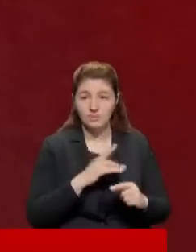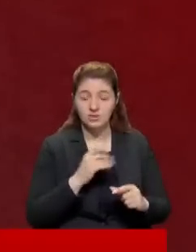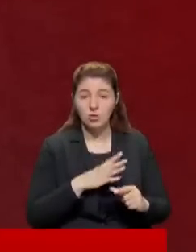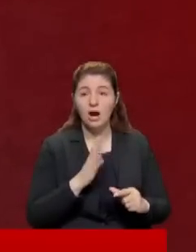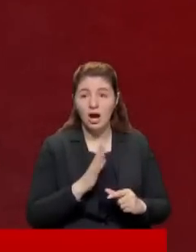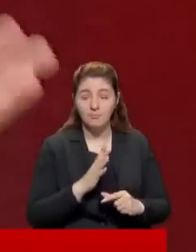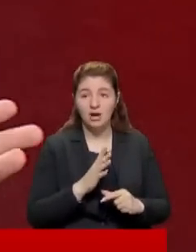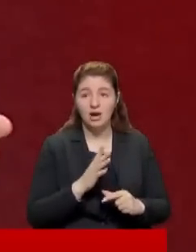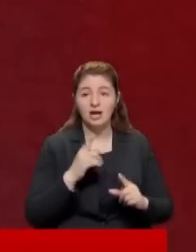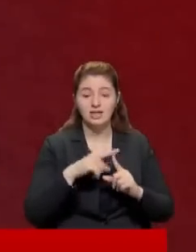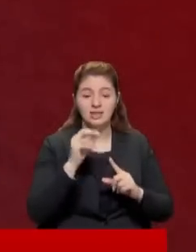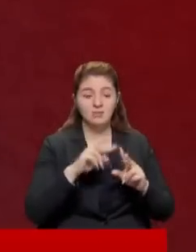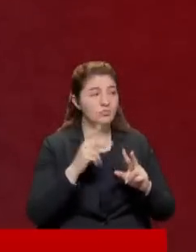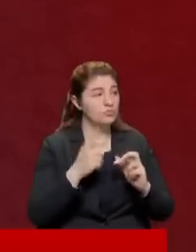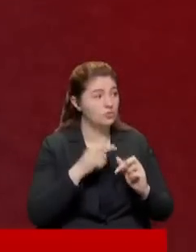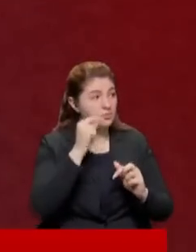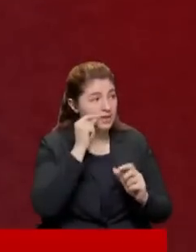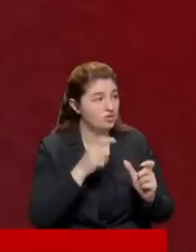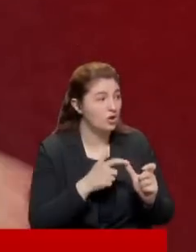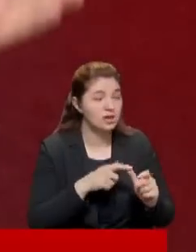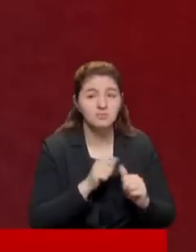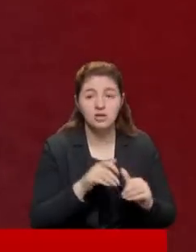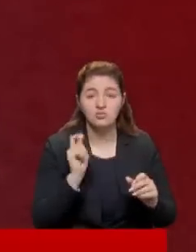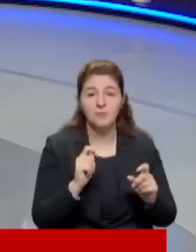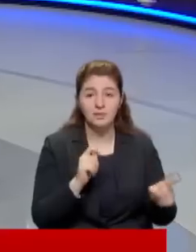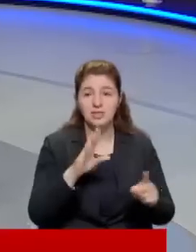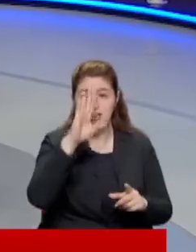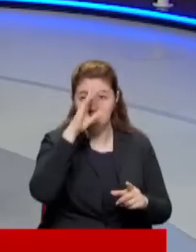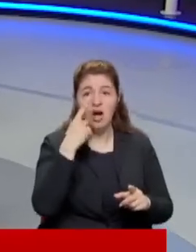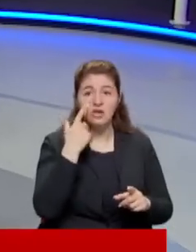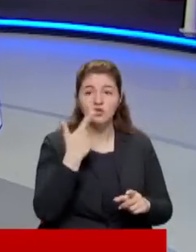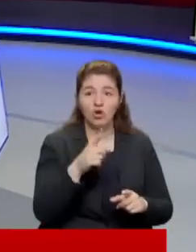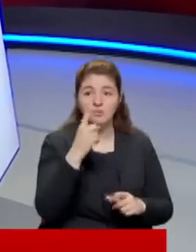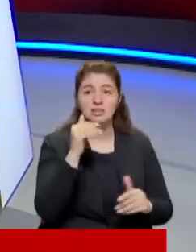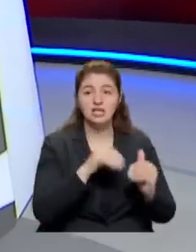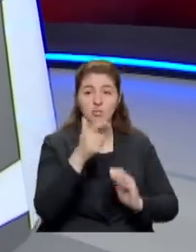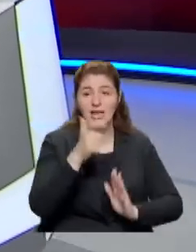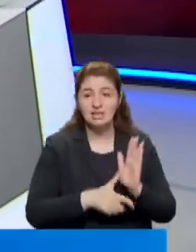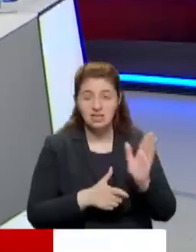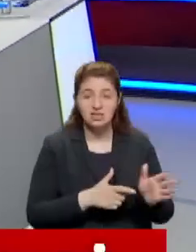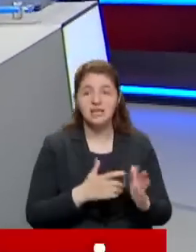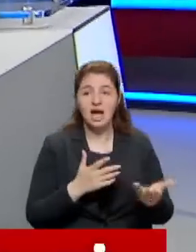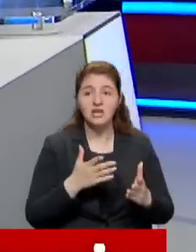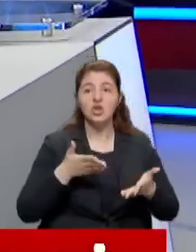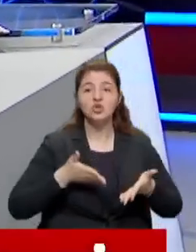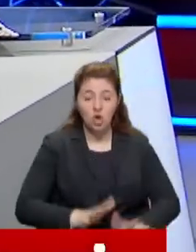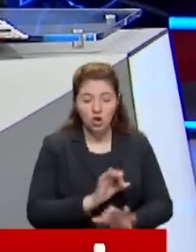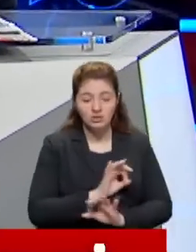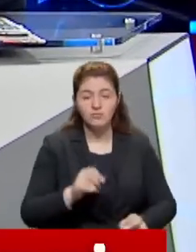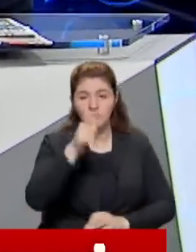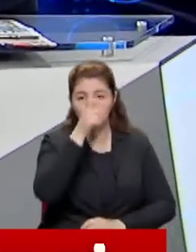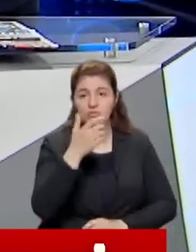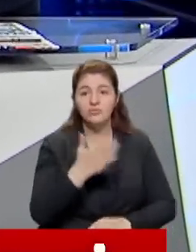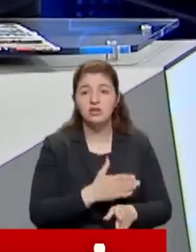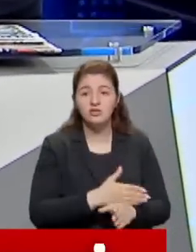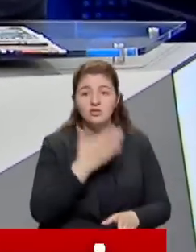Evet. Ama Timur Soykan, gazeteci Timur Soykan'ın paylaşımı, İstanbul Ataköy'de bir seçmen listesi. Yani doğuştan Türk vatandaşı